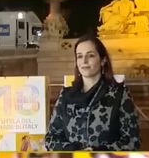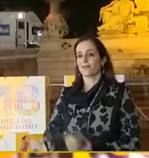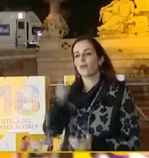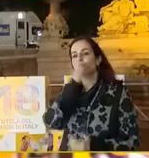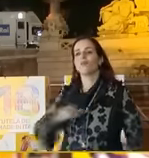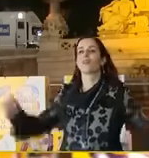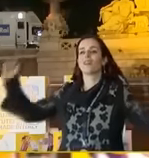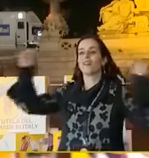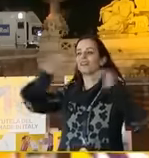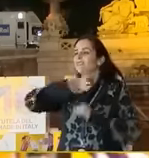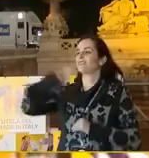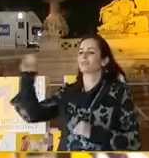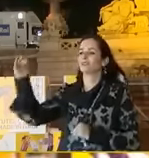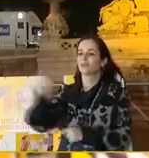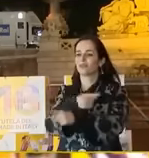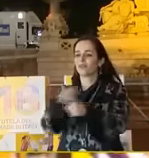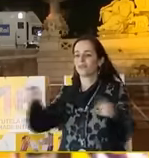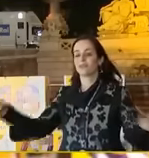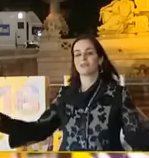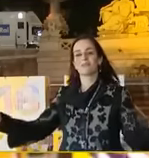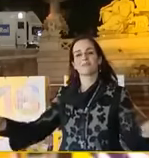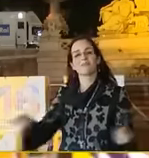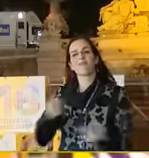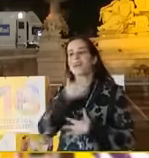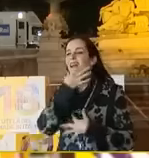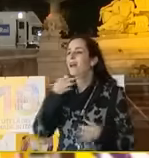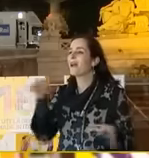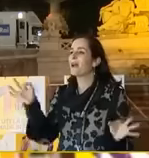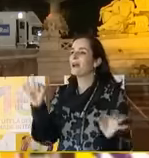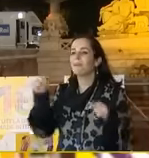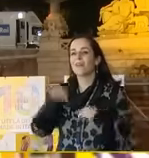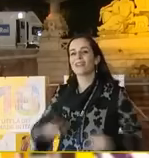Buonasera a tutti, è bello essere con voi stasera